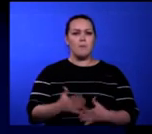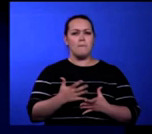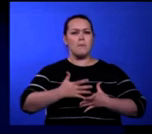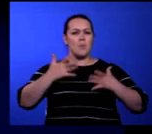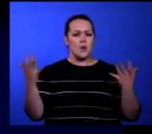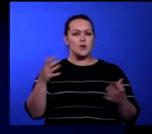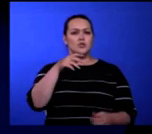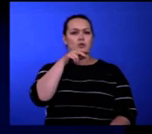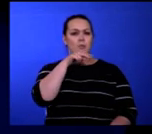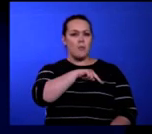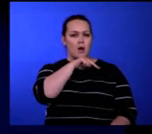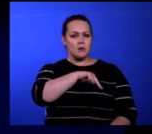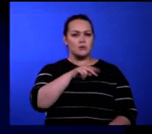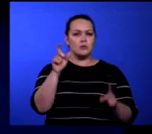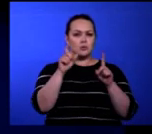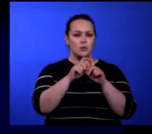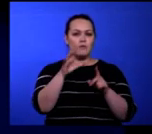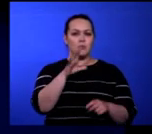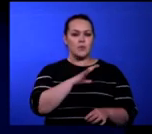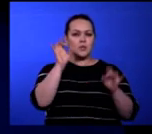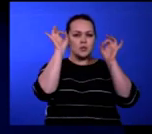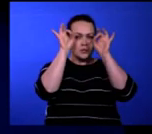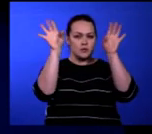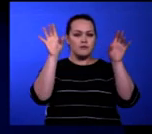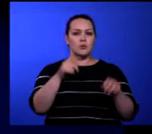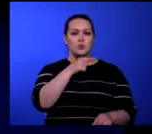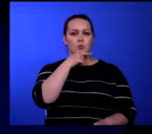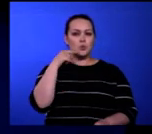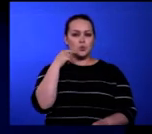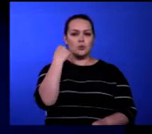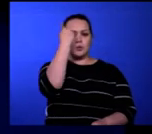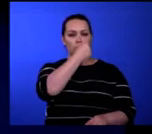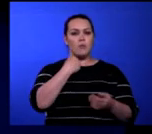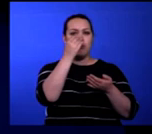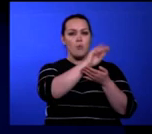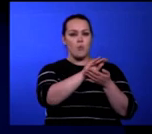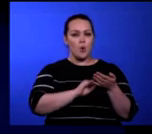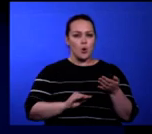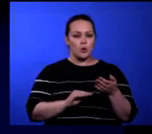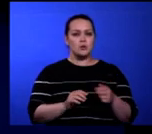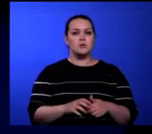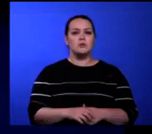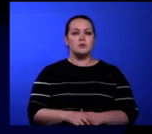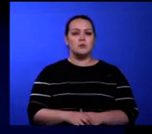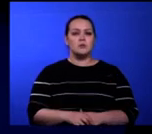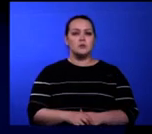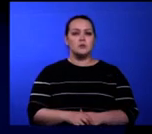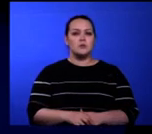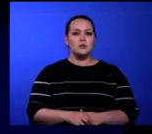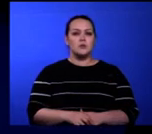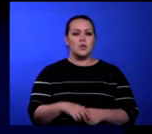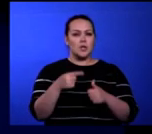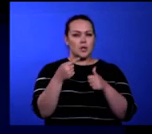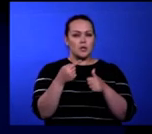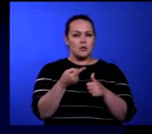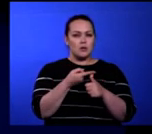слова был известный русский поэт. И даже не называя его имени, а только